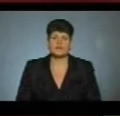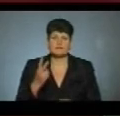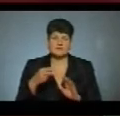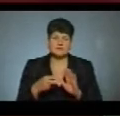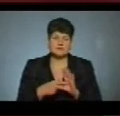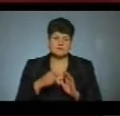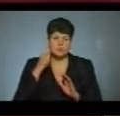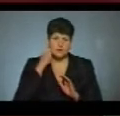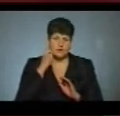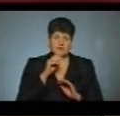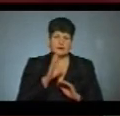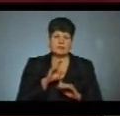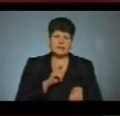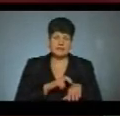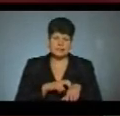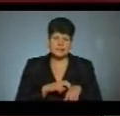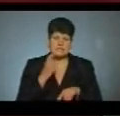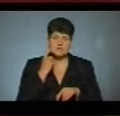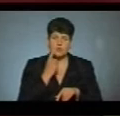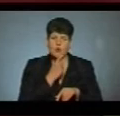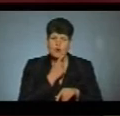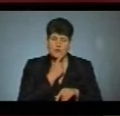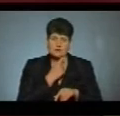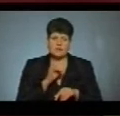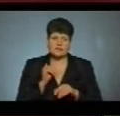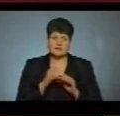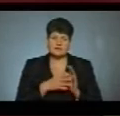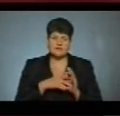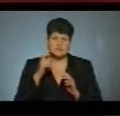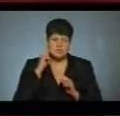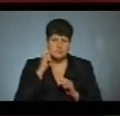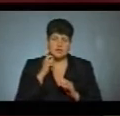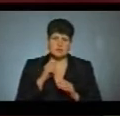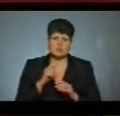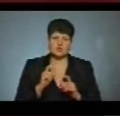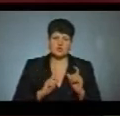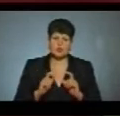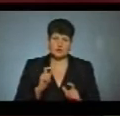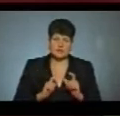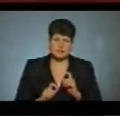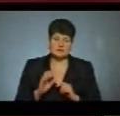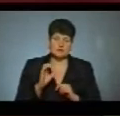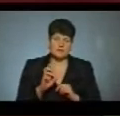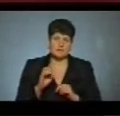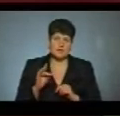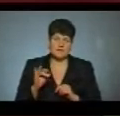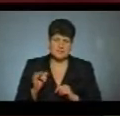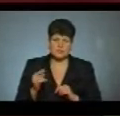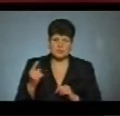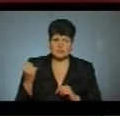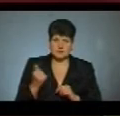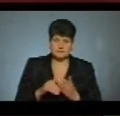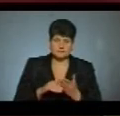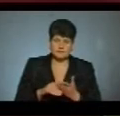Самирічна лікарка-стоматолог Анастасія Нагорна та 19-річна студентка Словацького університету Софія Барвінська тиждень